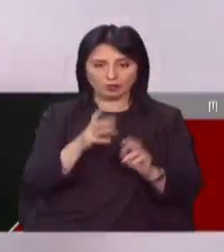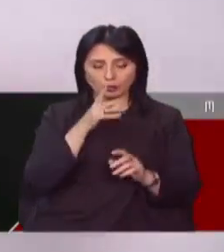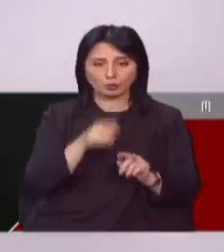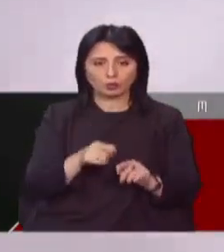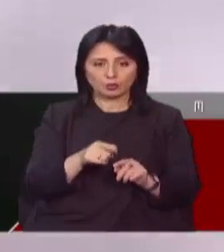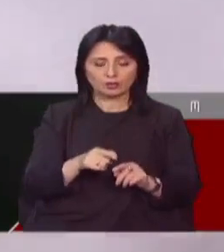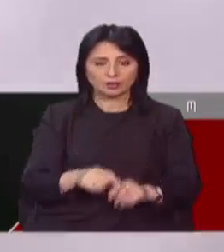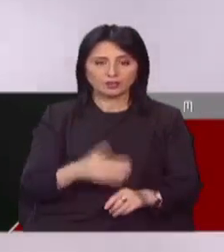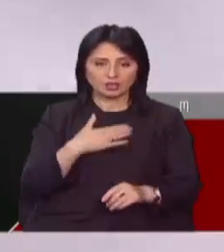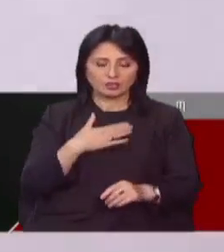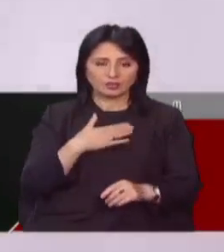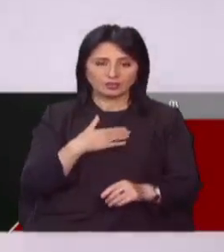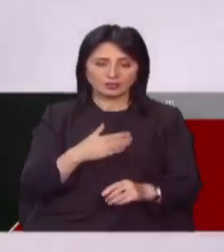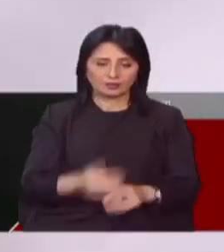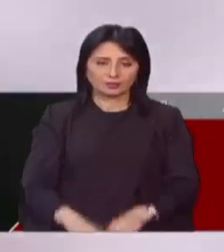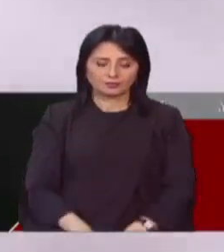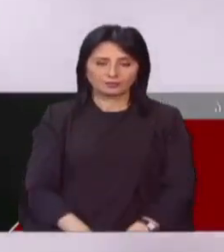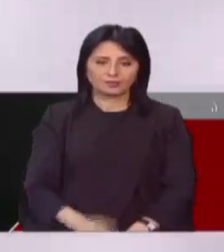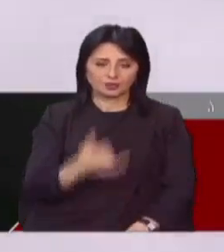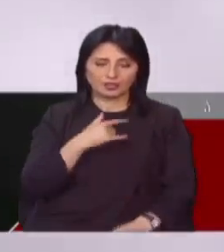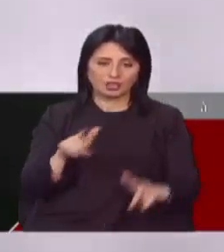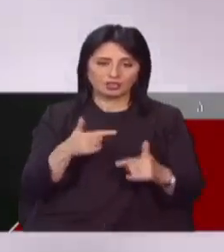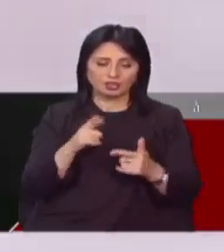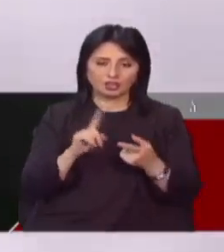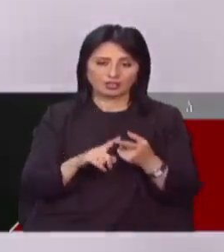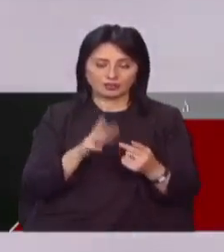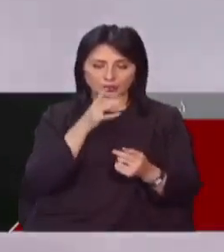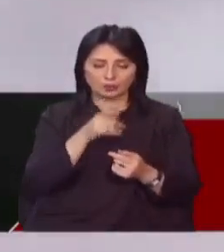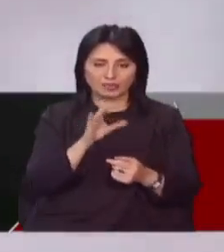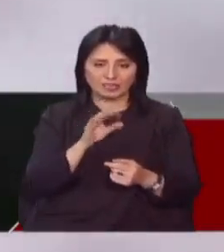დროს ჩვენთვის, ჩვენთან ჩართვის